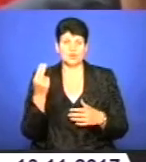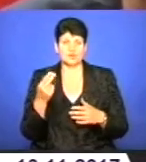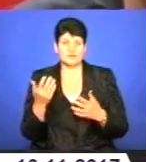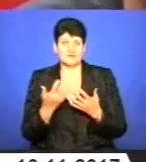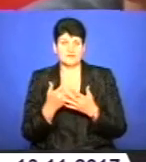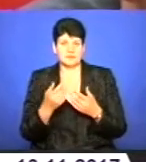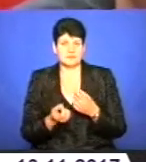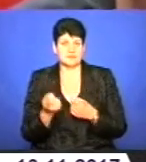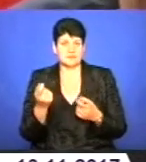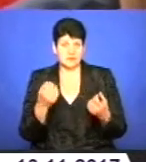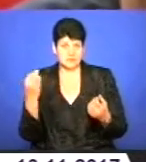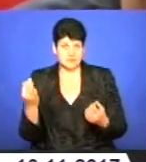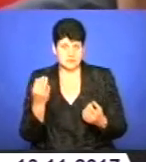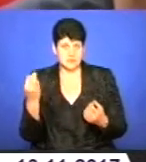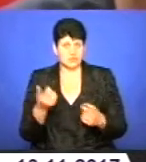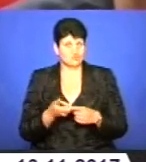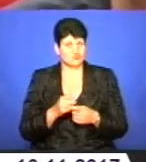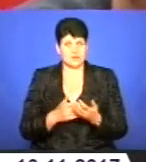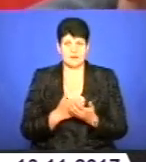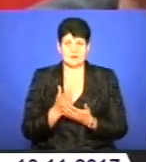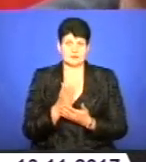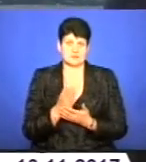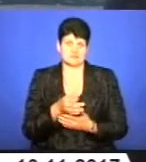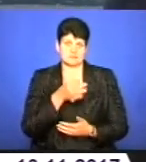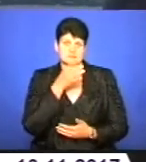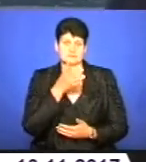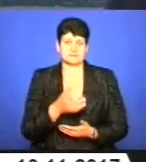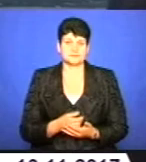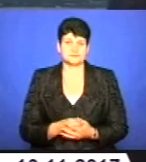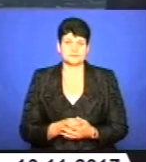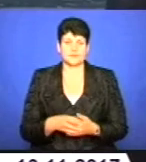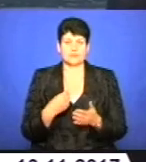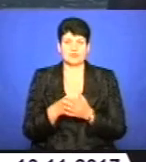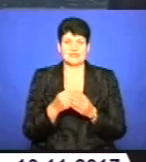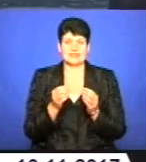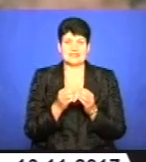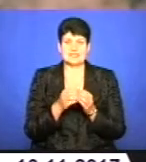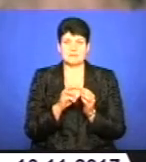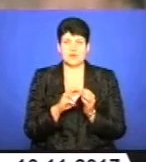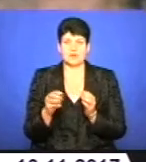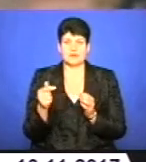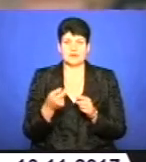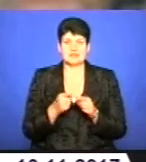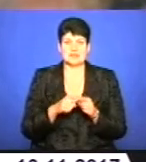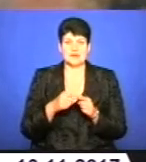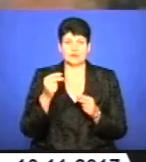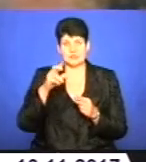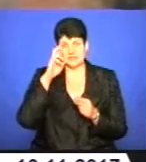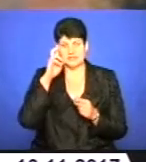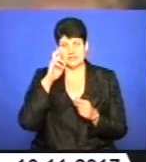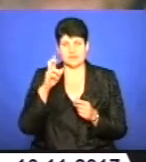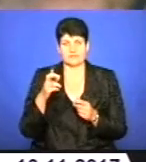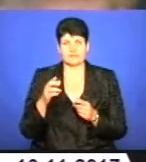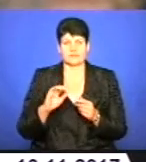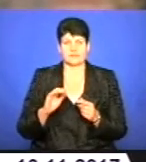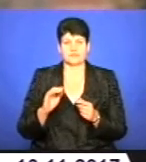з'являються, цікаві картини і, в принципі, дуже якісні, захоплюючі. Бюджет фільму – 10 мільйонів гривень. Це кошти Державного агентства України з